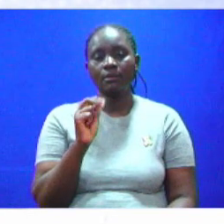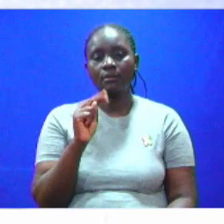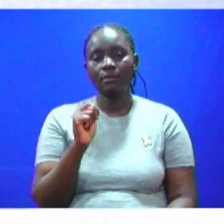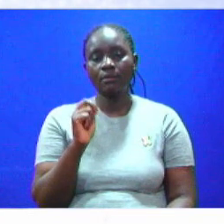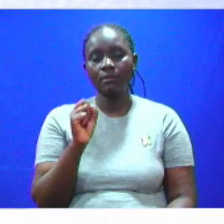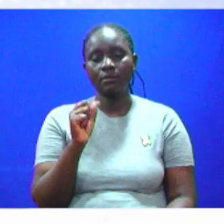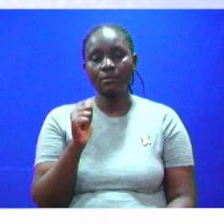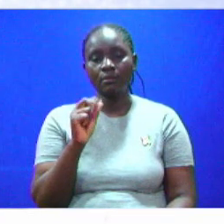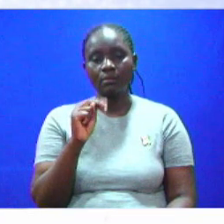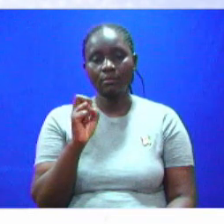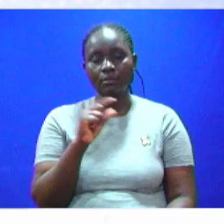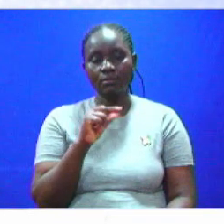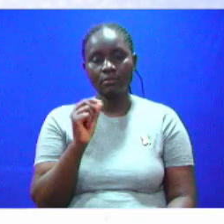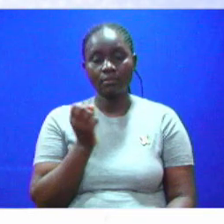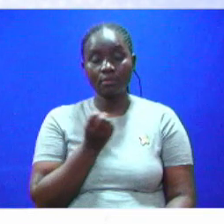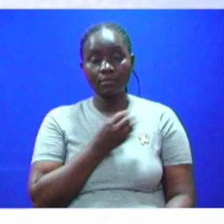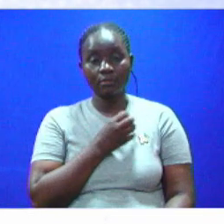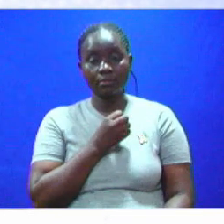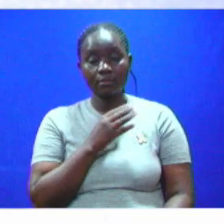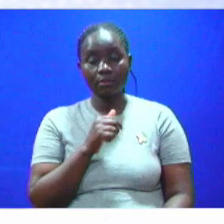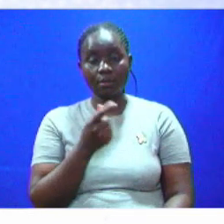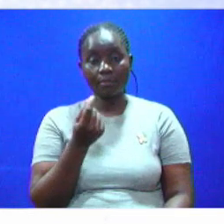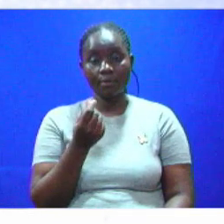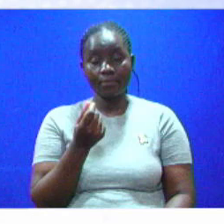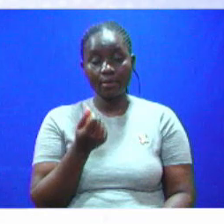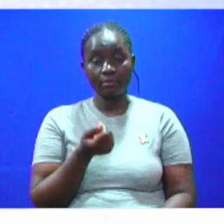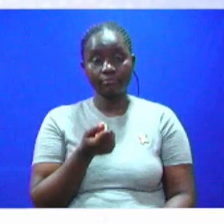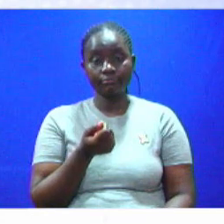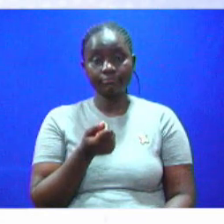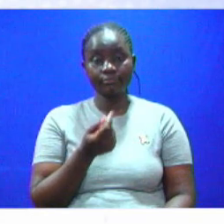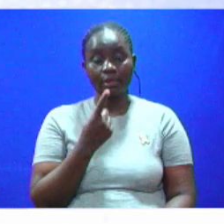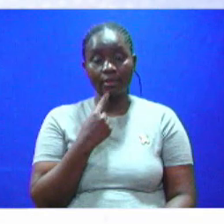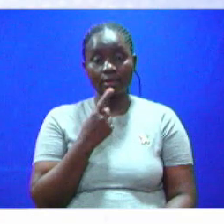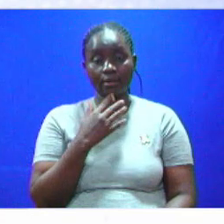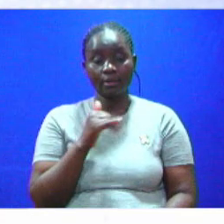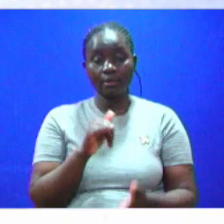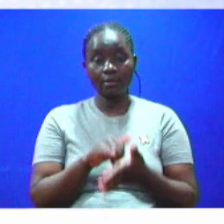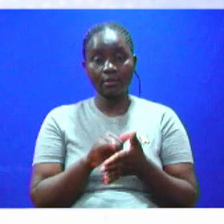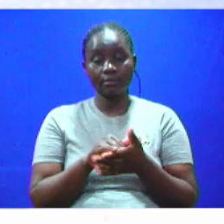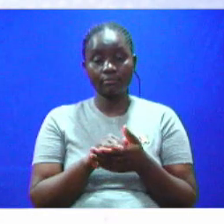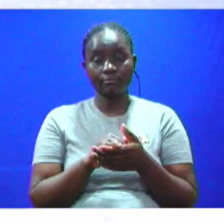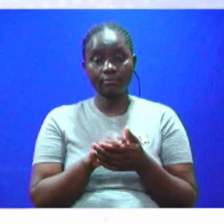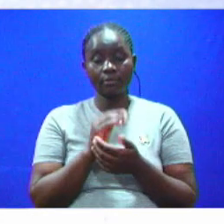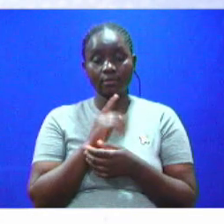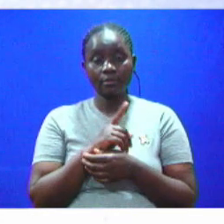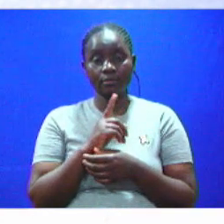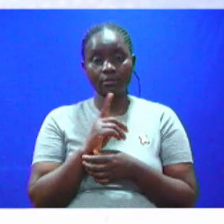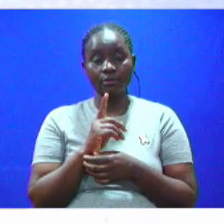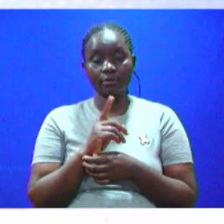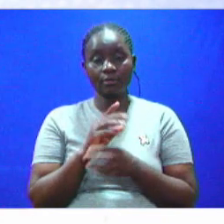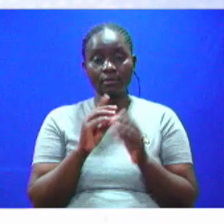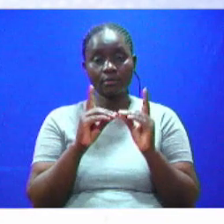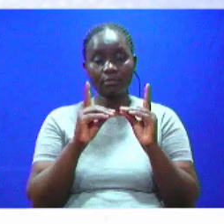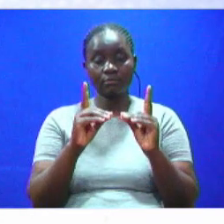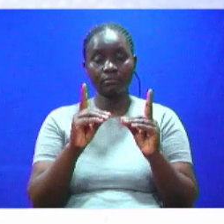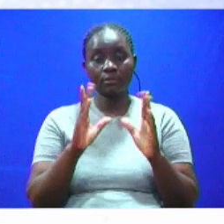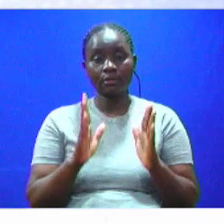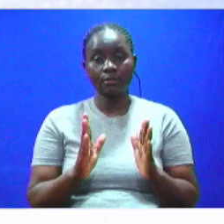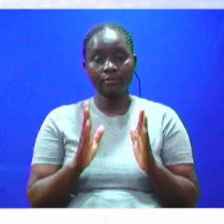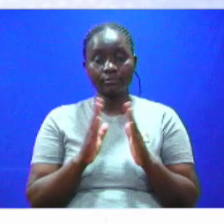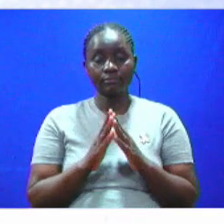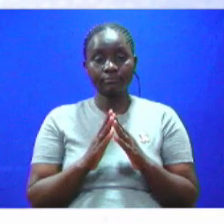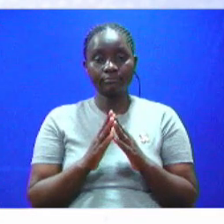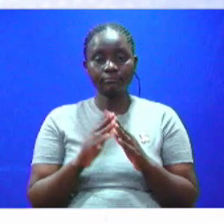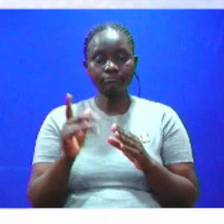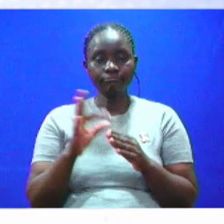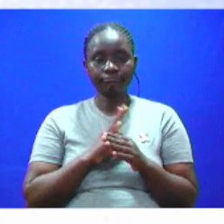boigo kwe murunga nilia engeli nke ye bonus. Okwa nani gova mochirie aba director. Asi ogotaikira